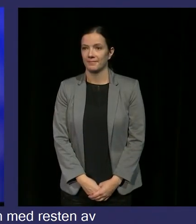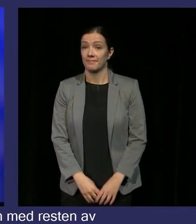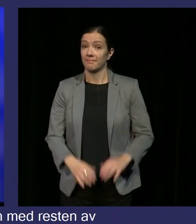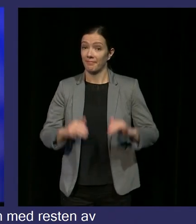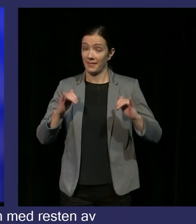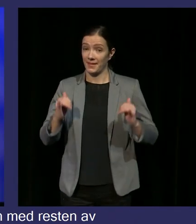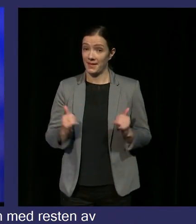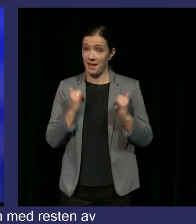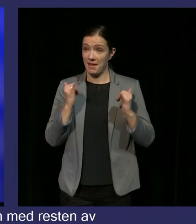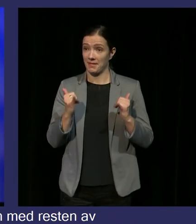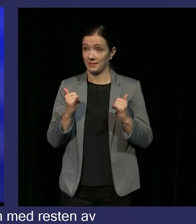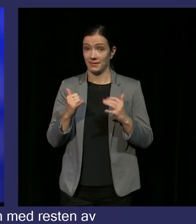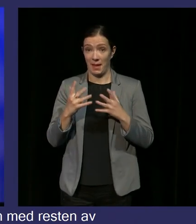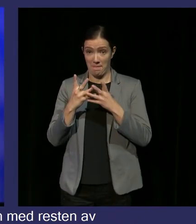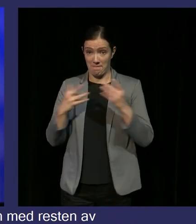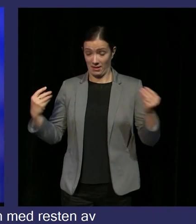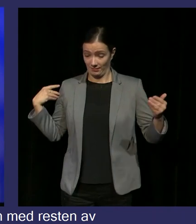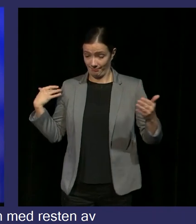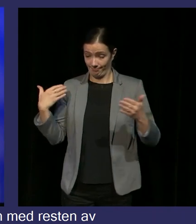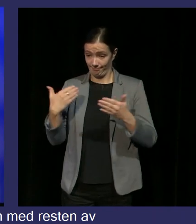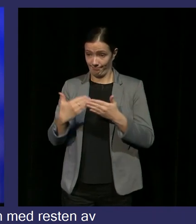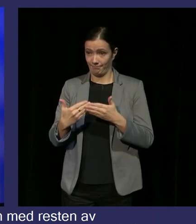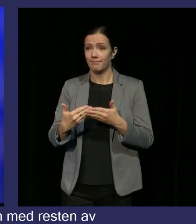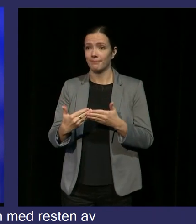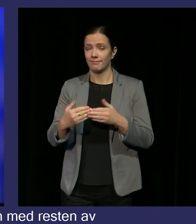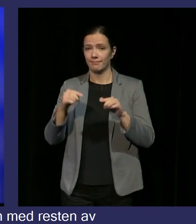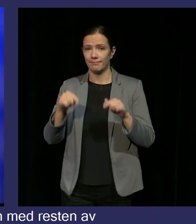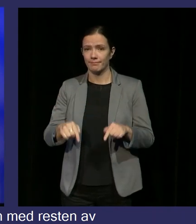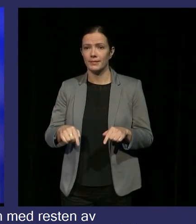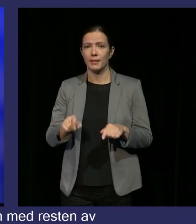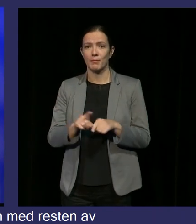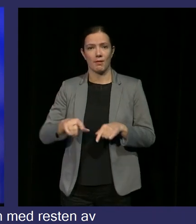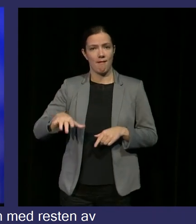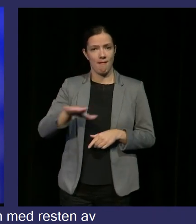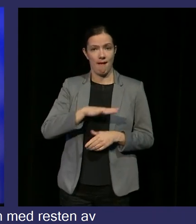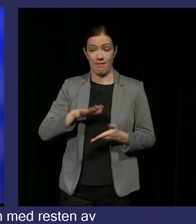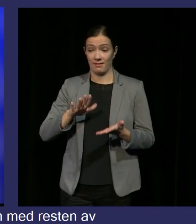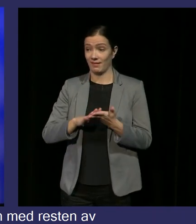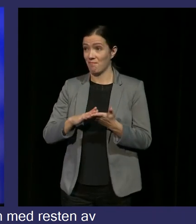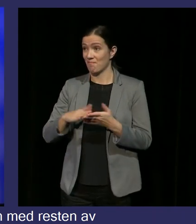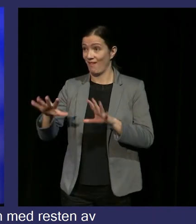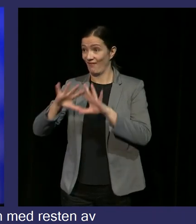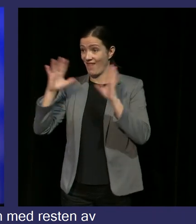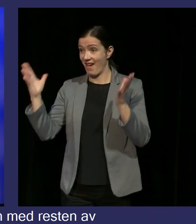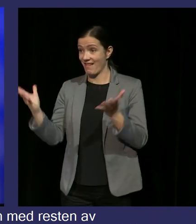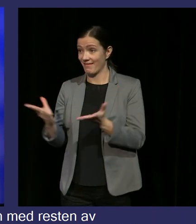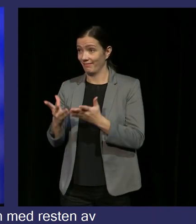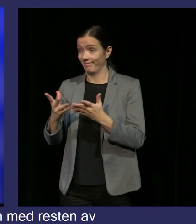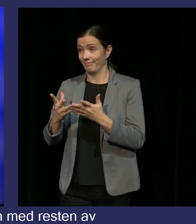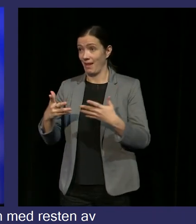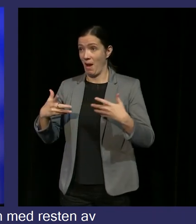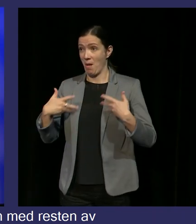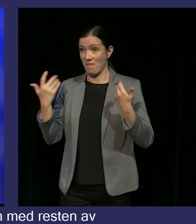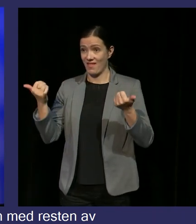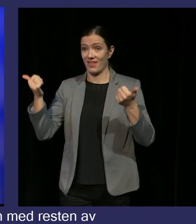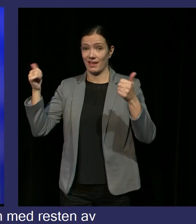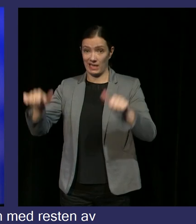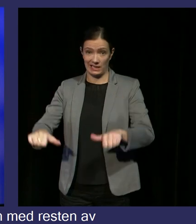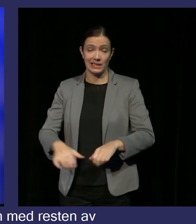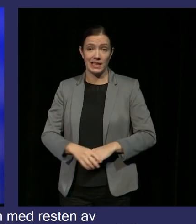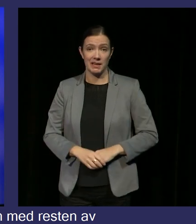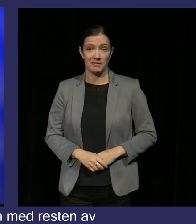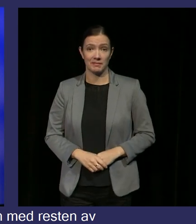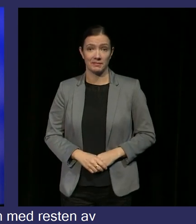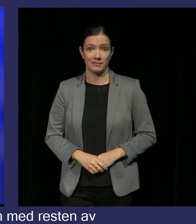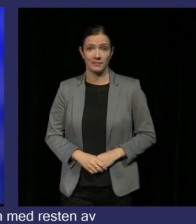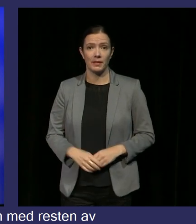Ja, siden mars så har landet vårt sammen med resten av verden opplevd krise.